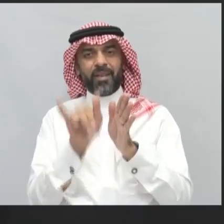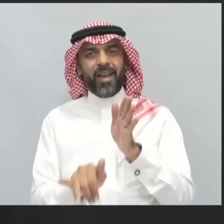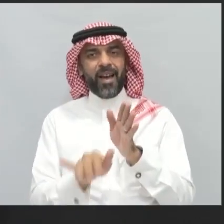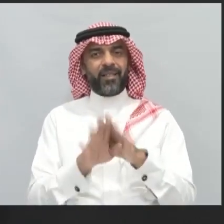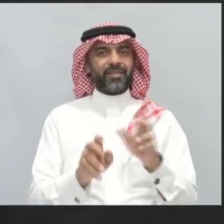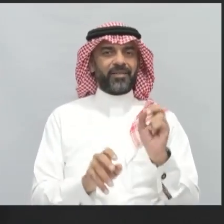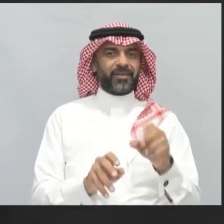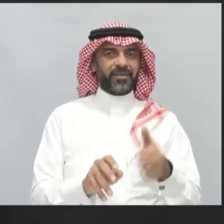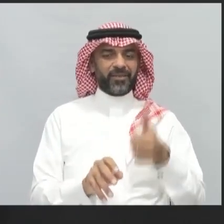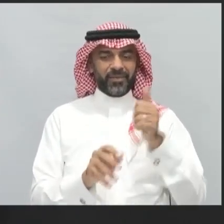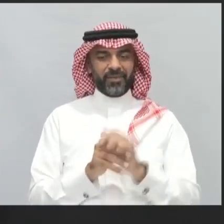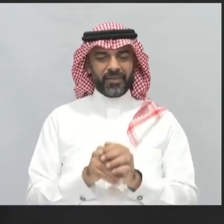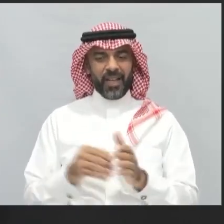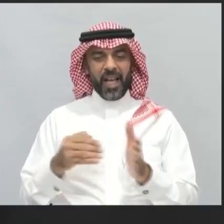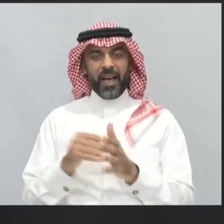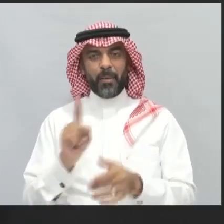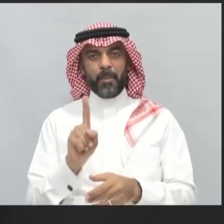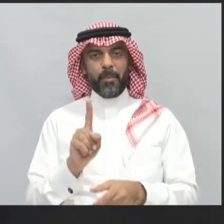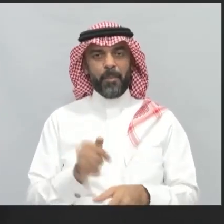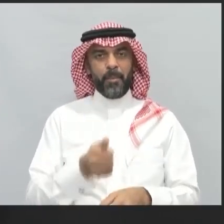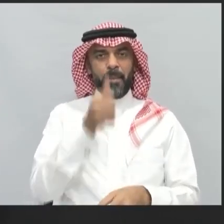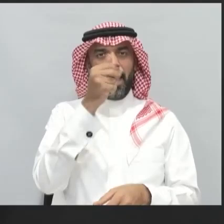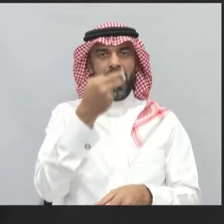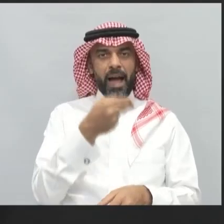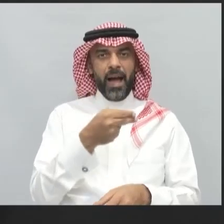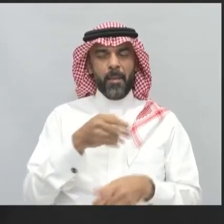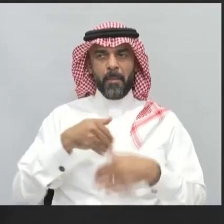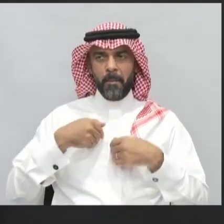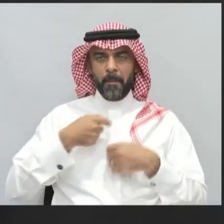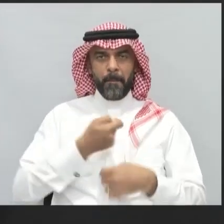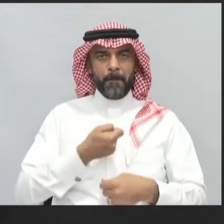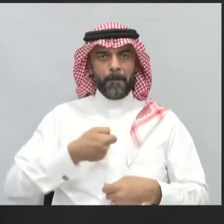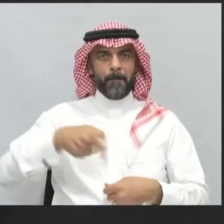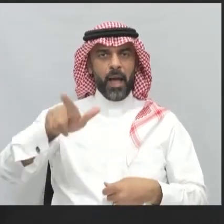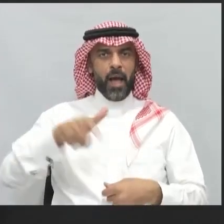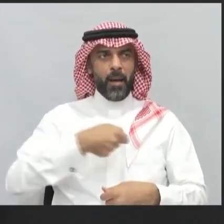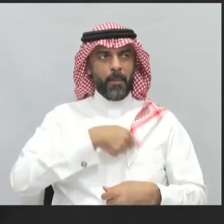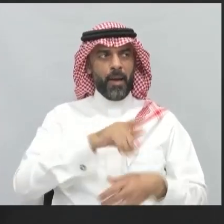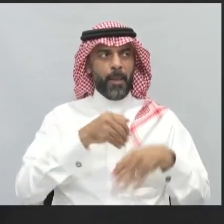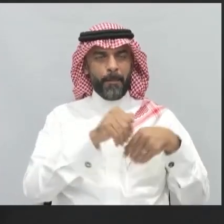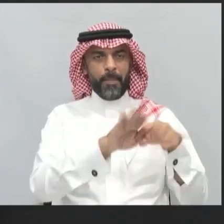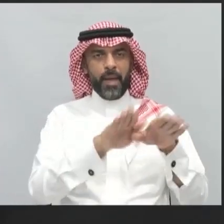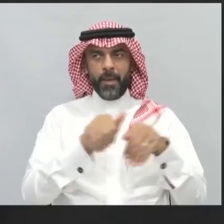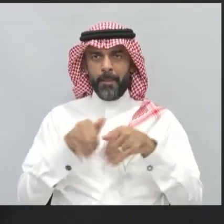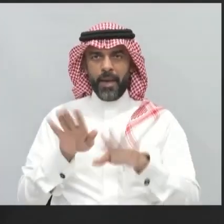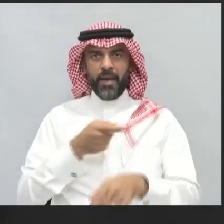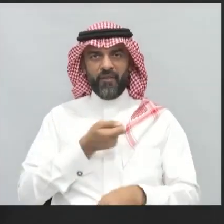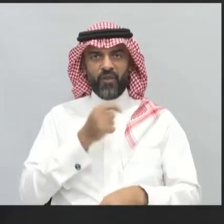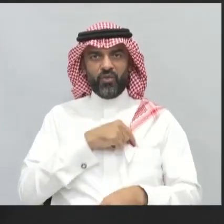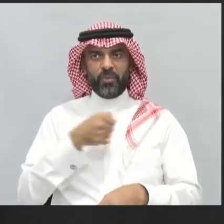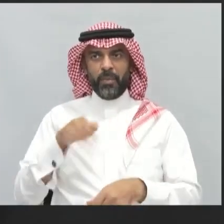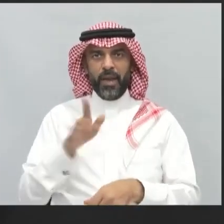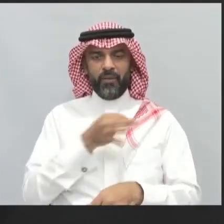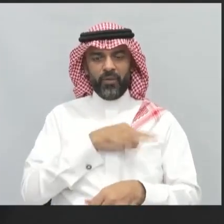الياء بقي الفعل باع باع ما ضده احسنتم بارك الله